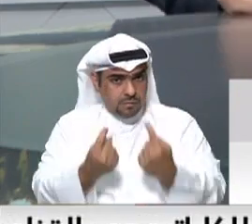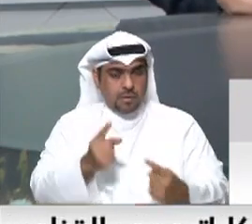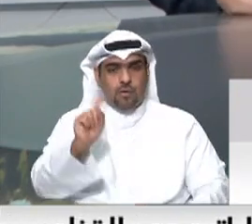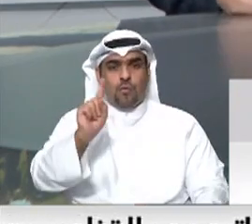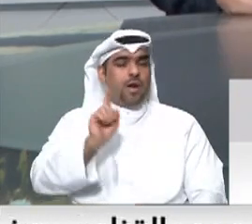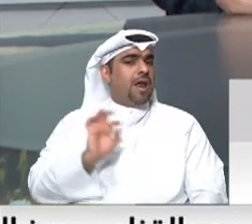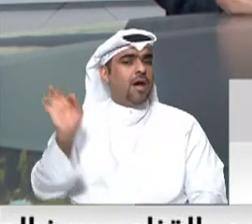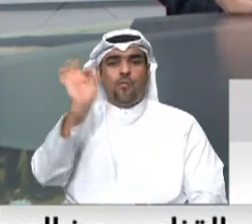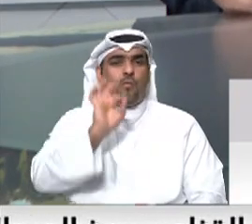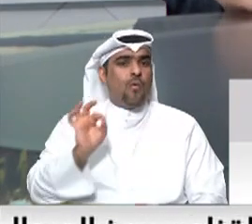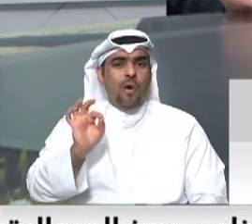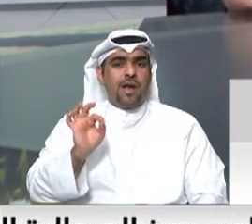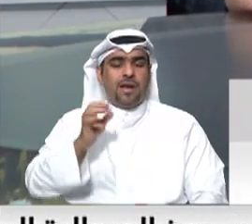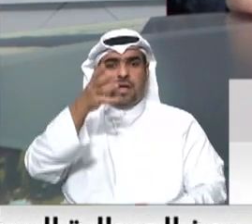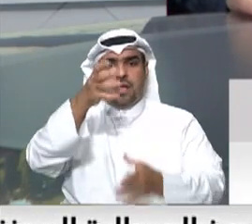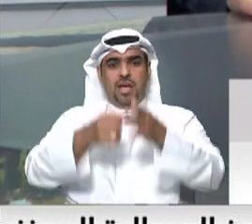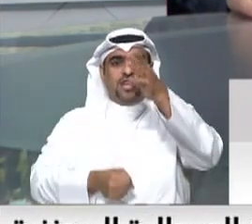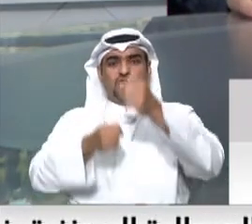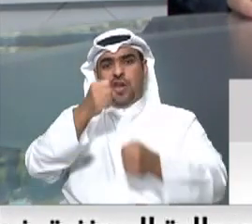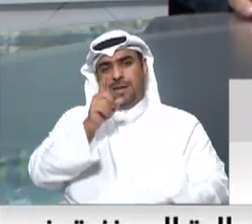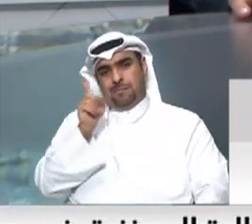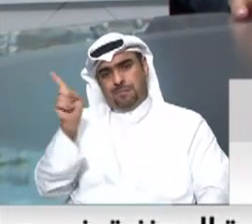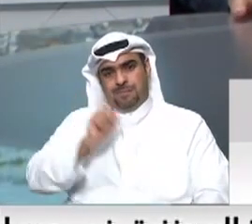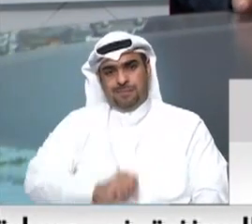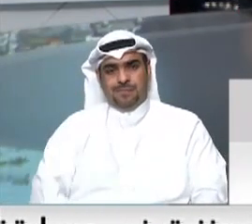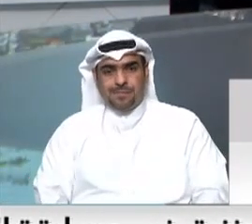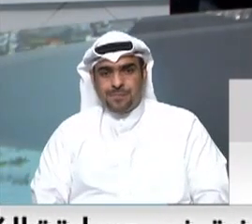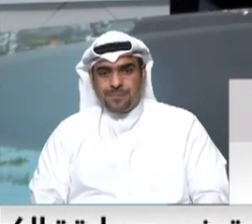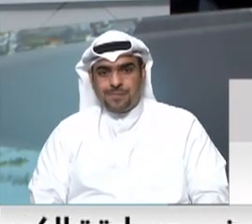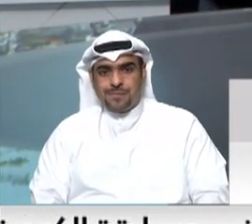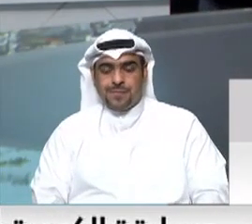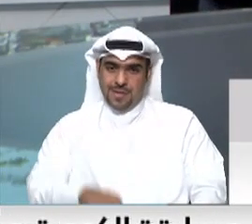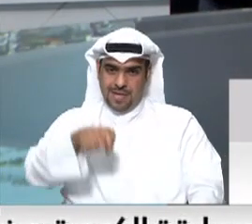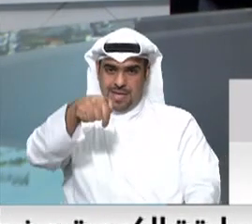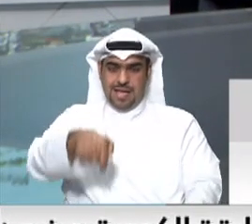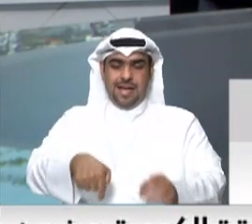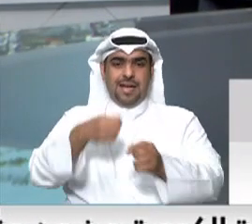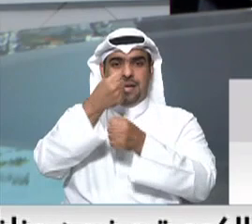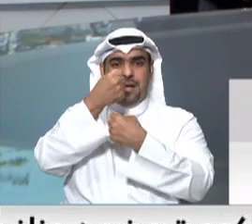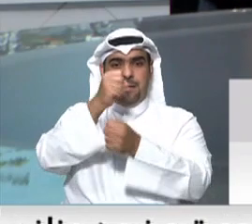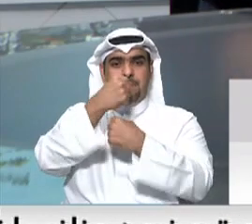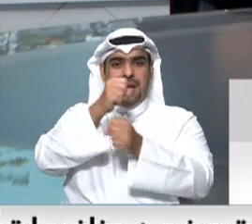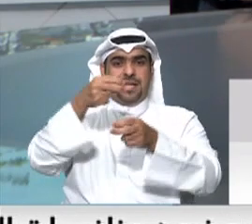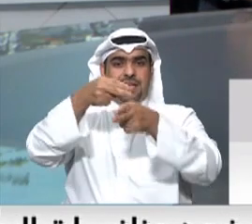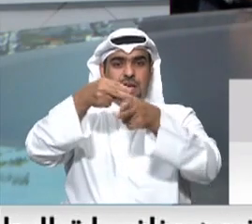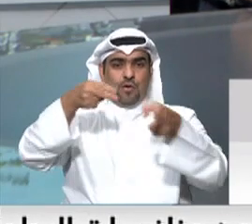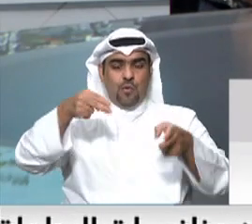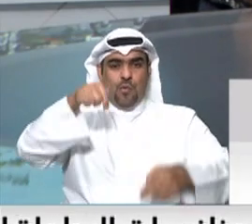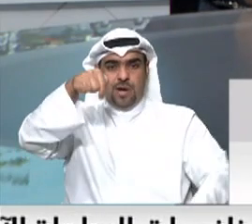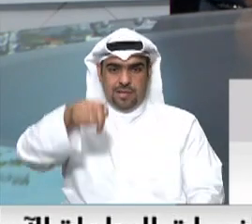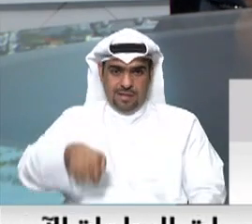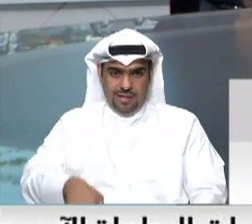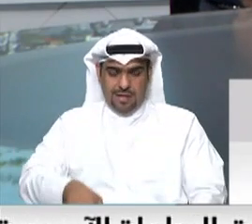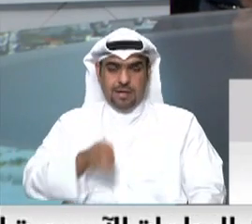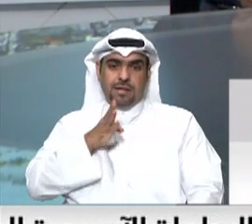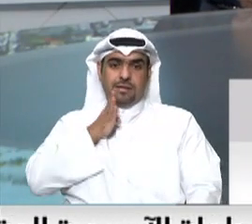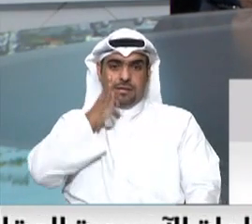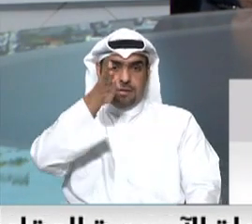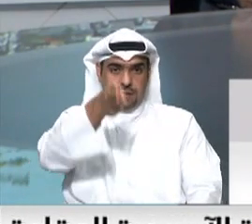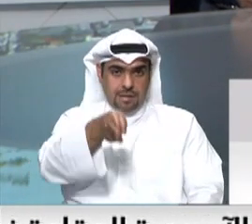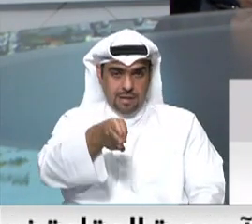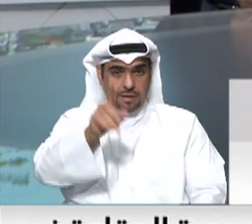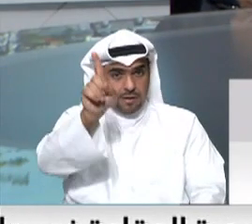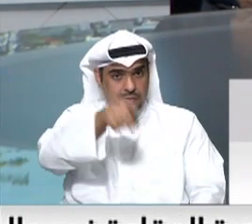الشيوخ. تابع المفتشون أداء شركات التنظيف لإزالة مخالفات النظافة والحد كل ما